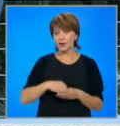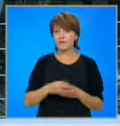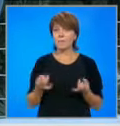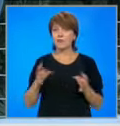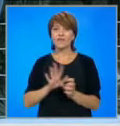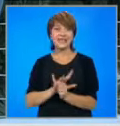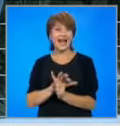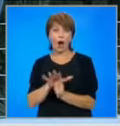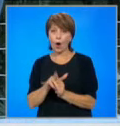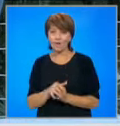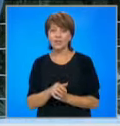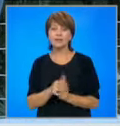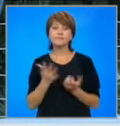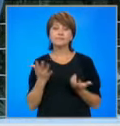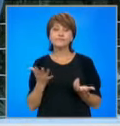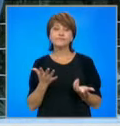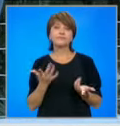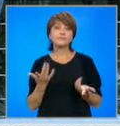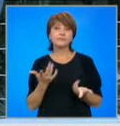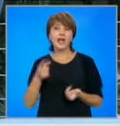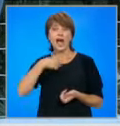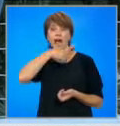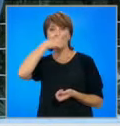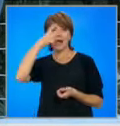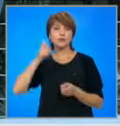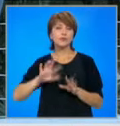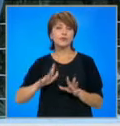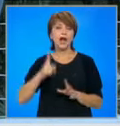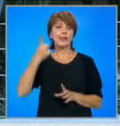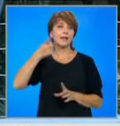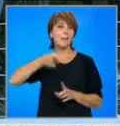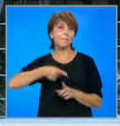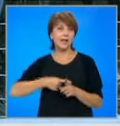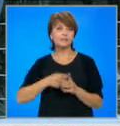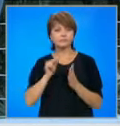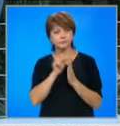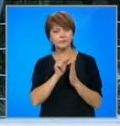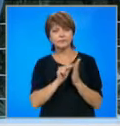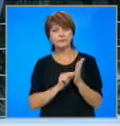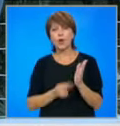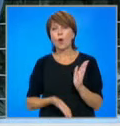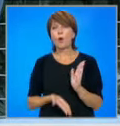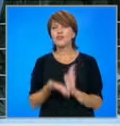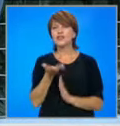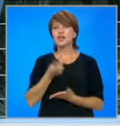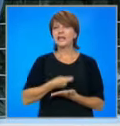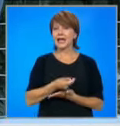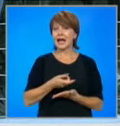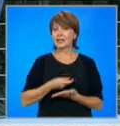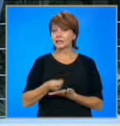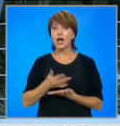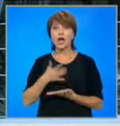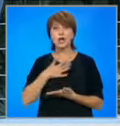COVID-вълна, се очертава силният летен сезон да едва само месец. Като се калкулират увеличаващите се разходи, има хотели по